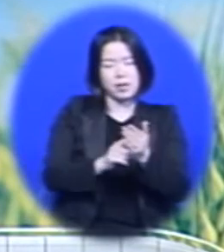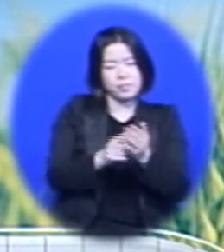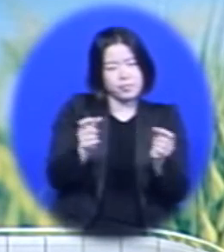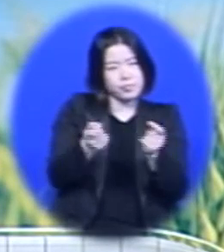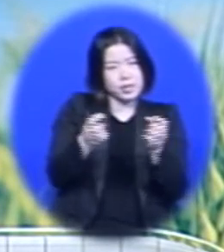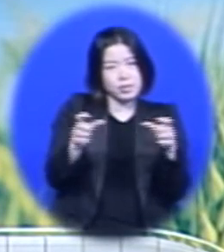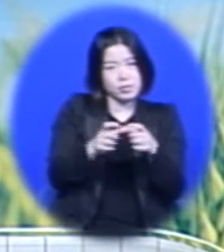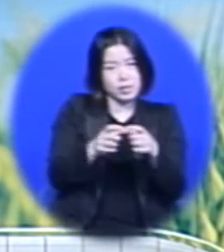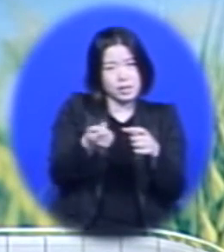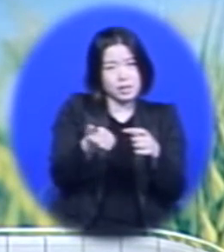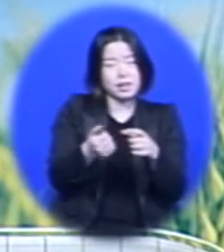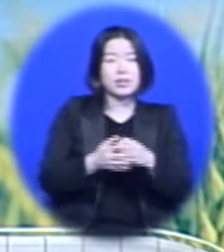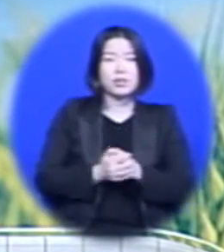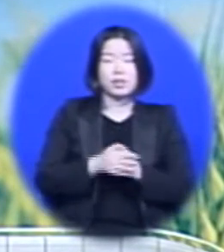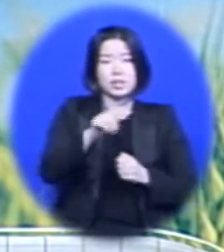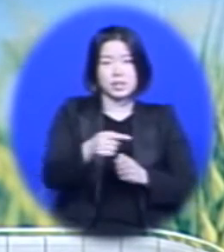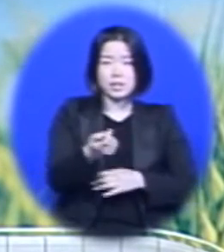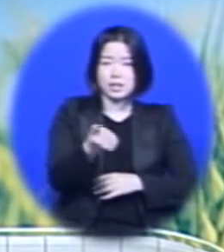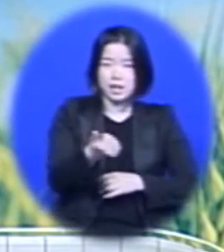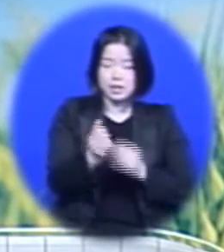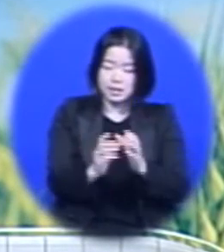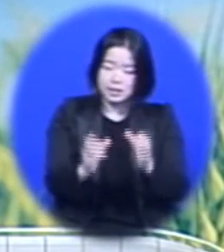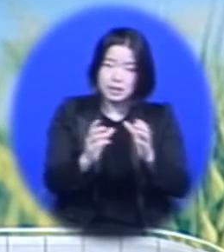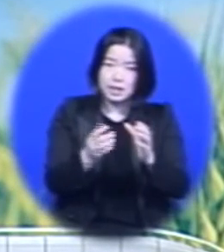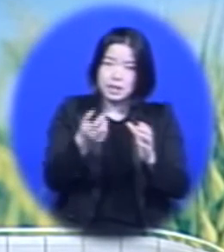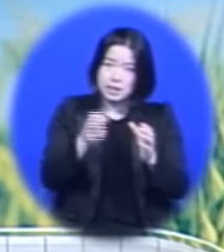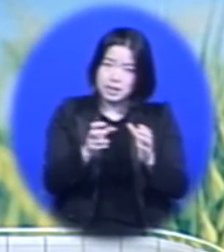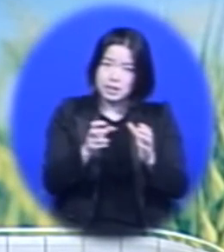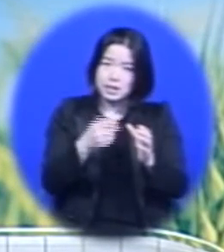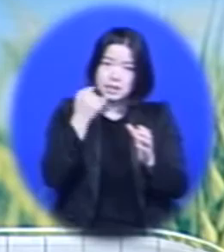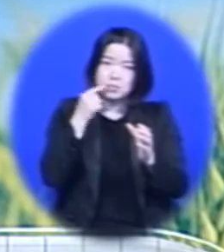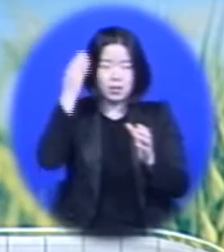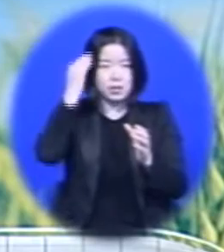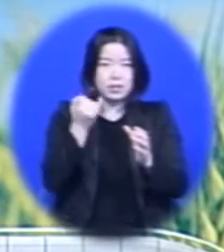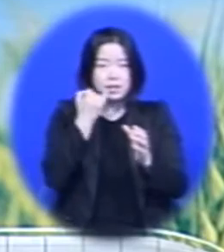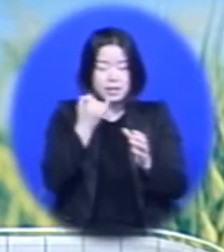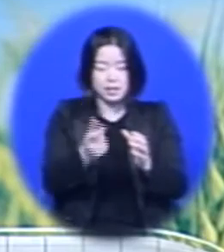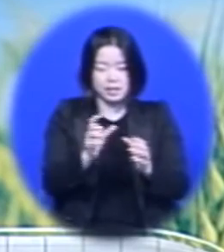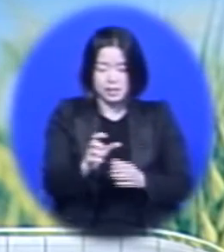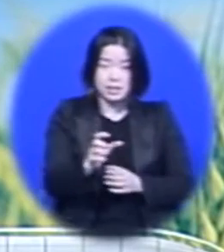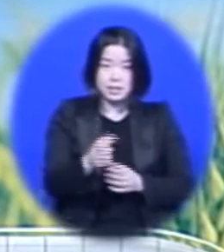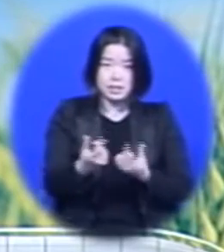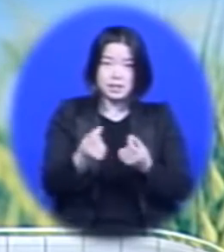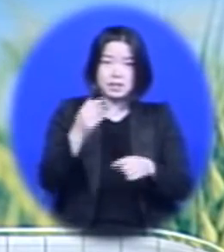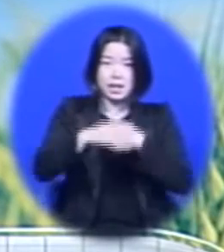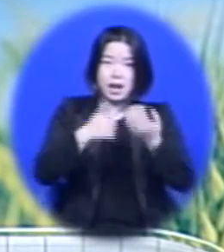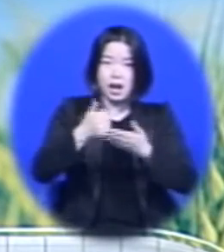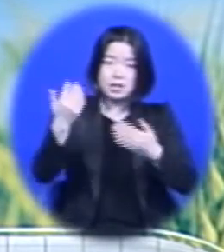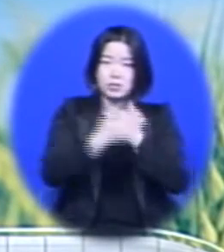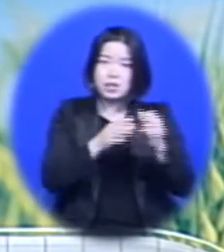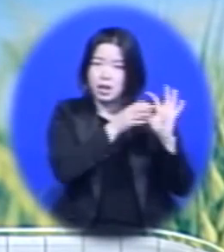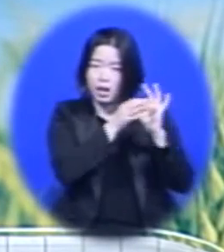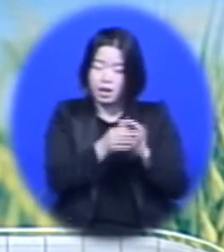작습니다. 그런데 이렇게 작은 양동이 같고 간장종지 같은 우리 마음 속에 하나님의 은혜를 계속